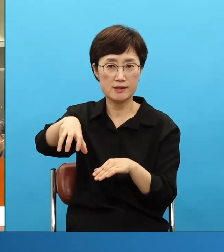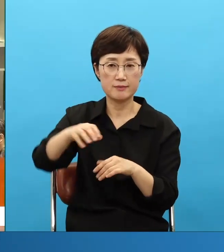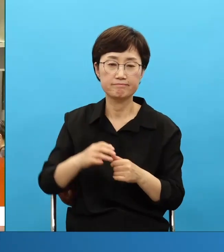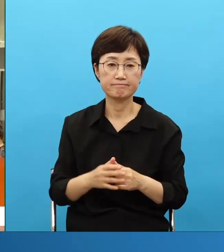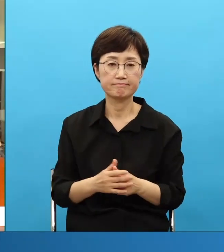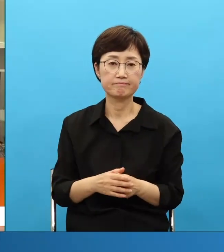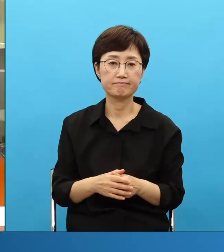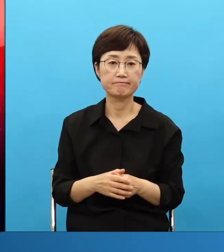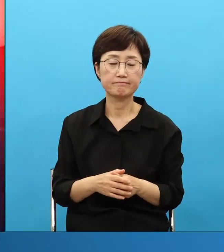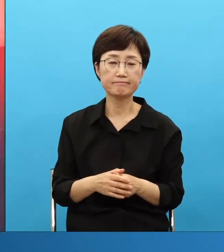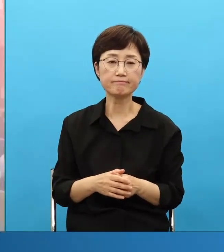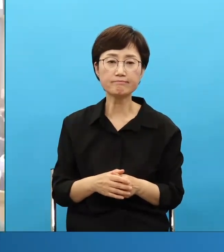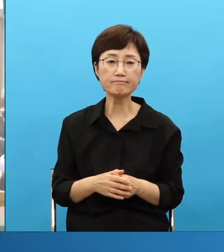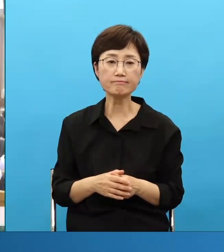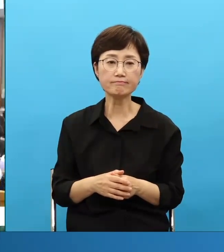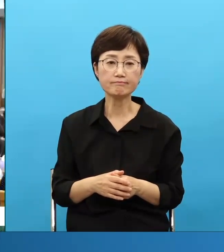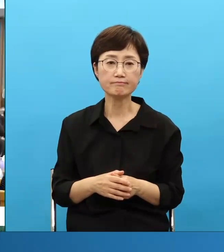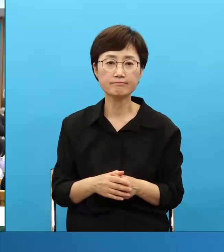진행됐습니다.